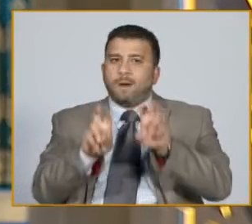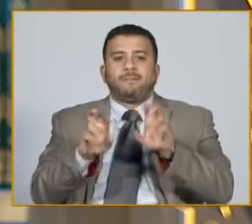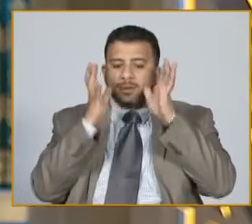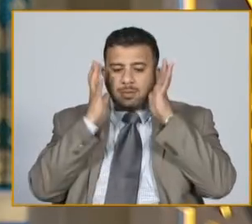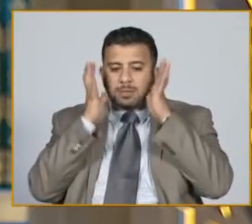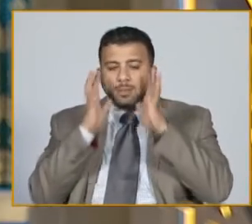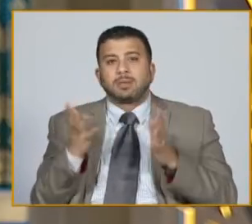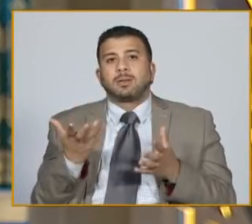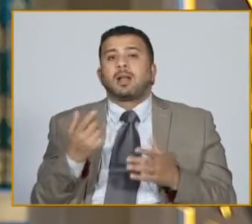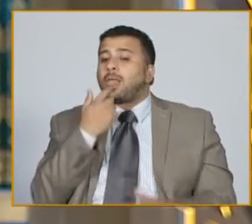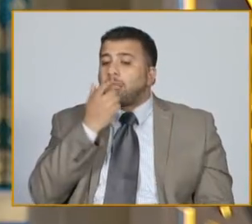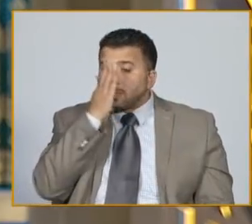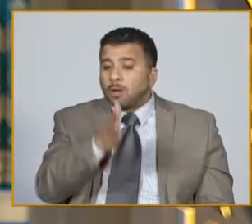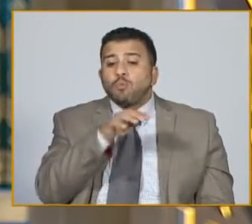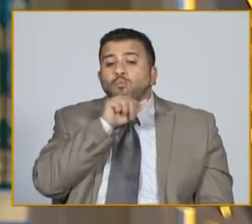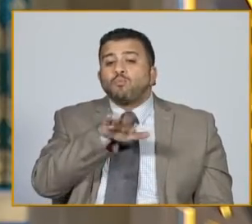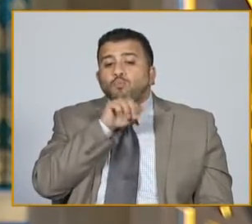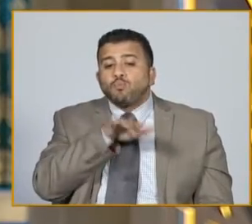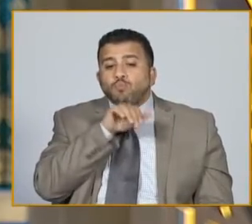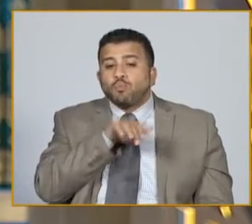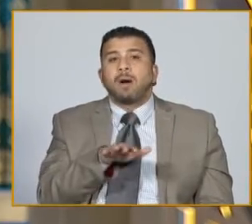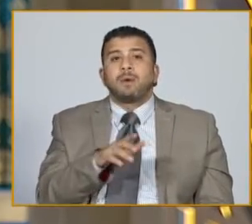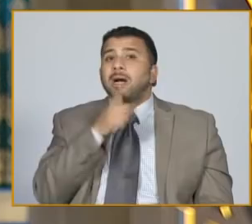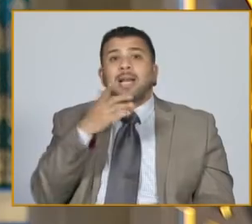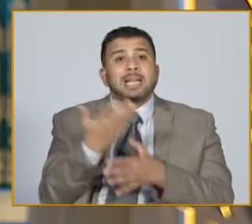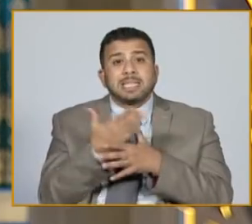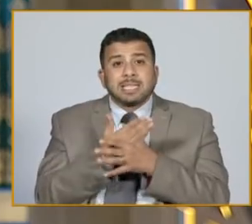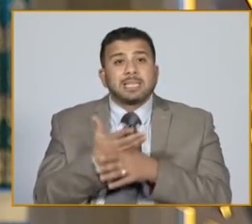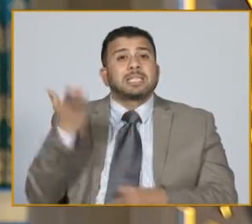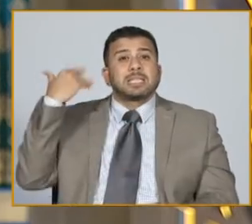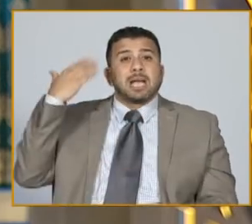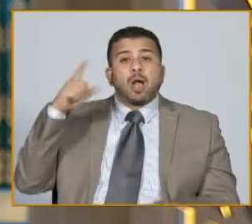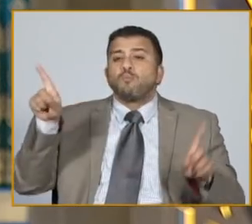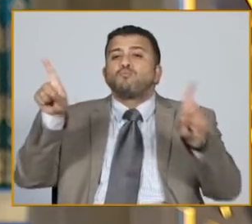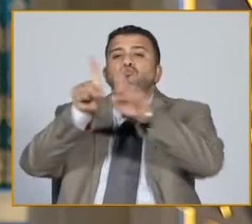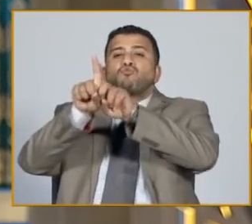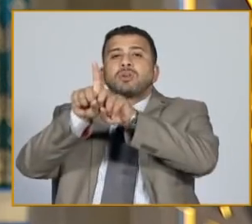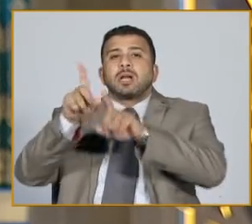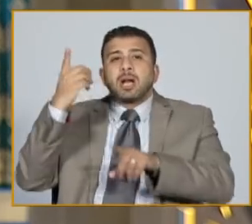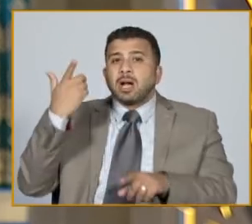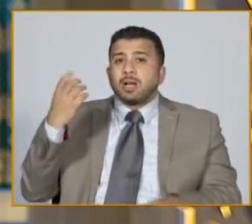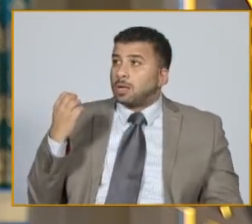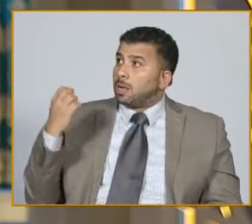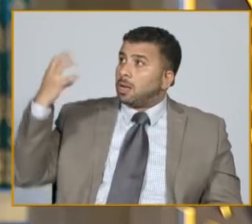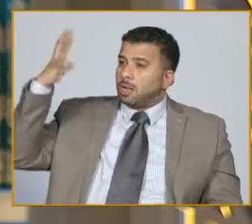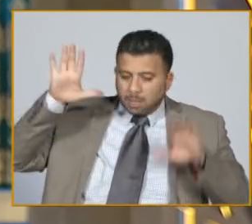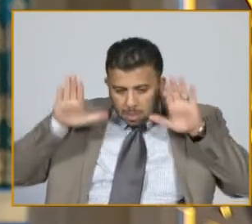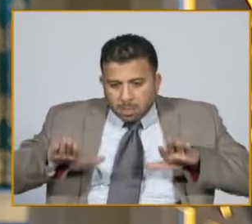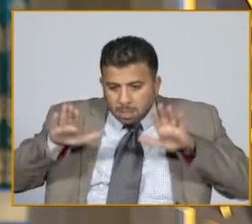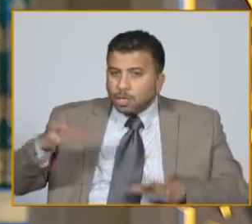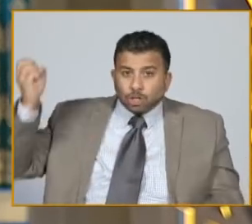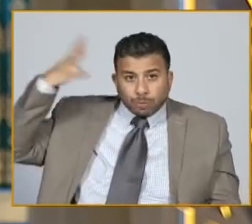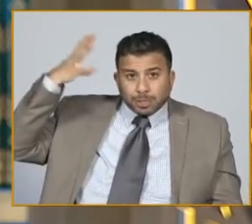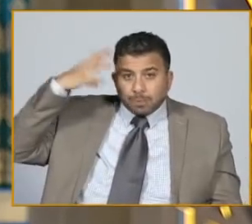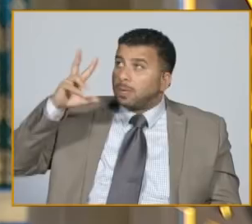وهو الصادق المصدوق أن المشركين يسجدون للشمس عند طلوعها وعند غروبها، هذا واحد. والعلة